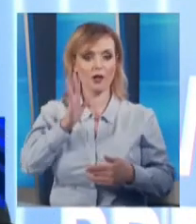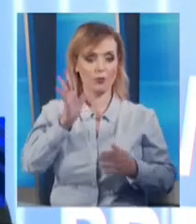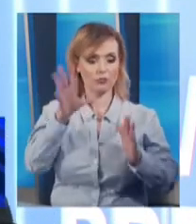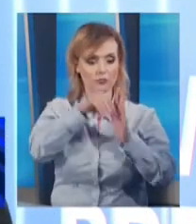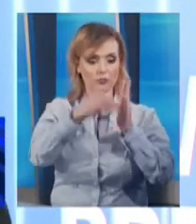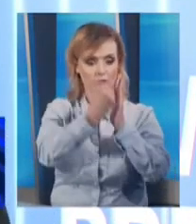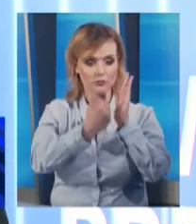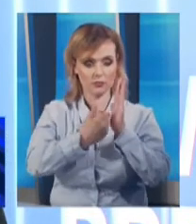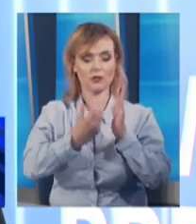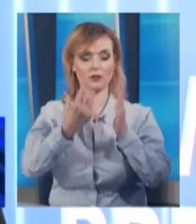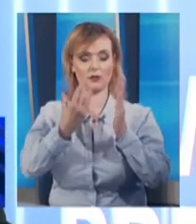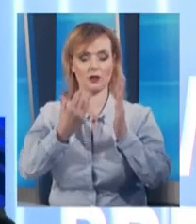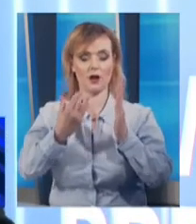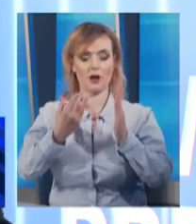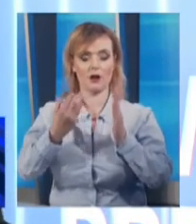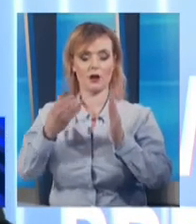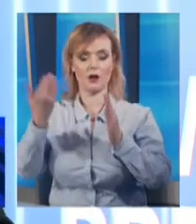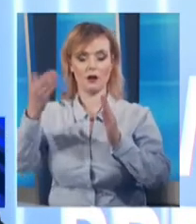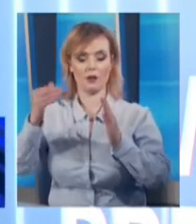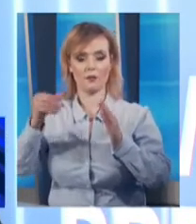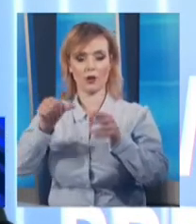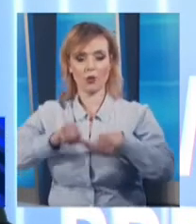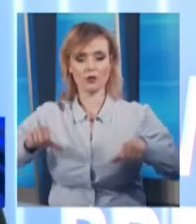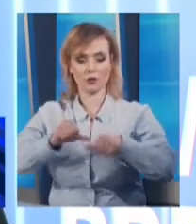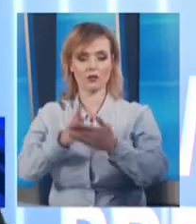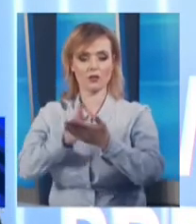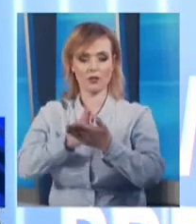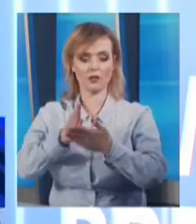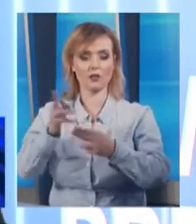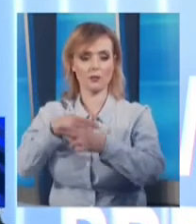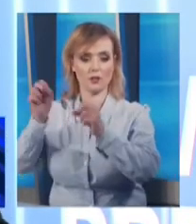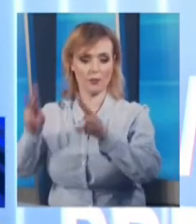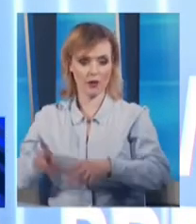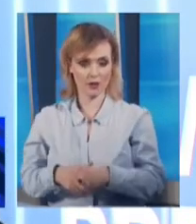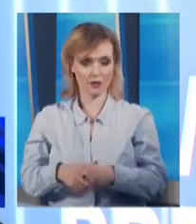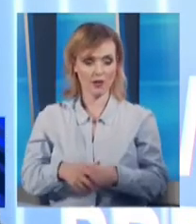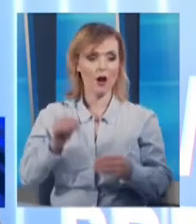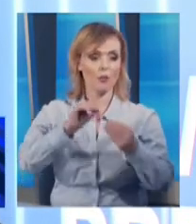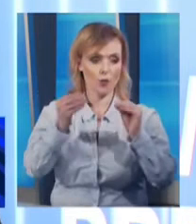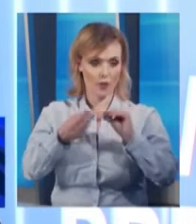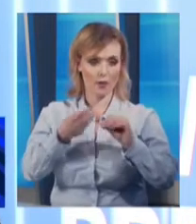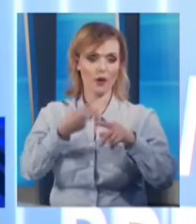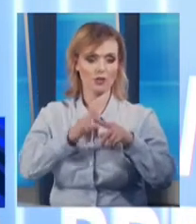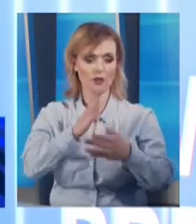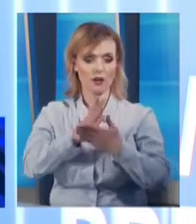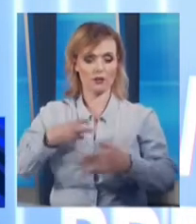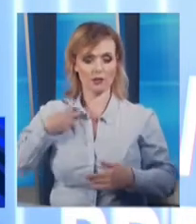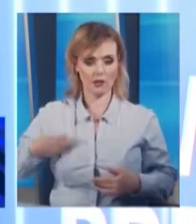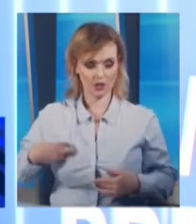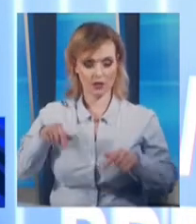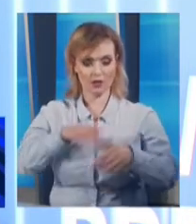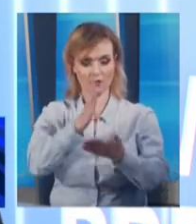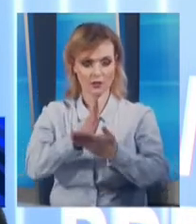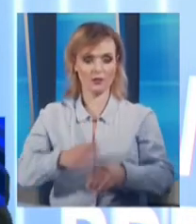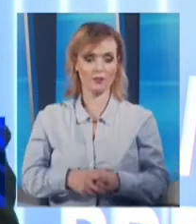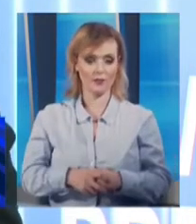agenda Consiliului Superior de Securitate problema asumării ca amenințare la securitatea națională a sărăciei